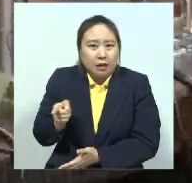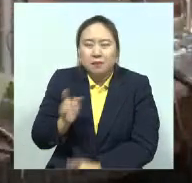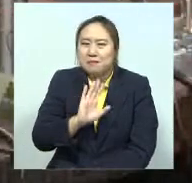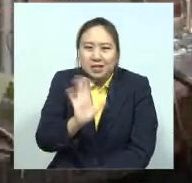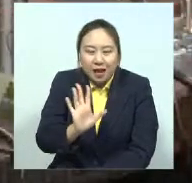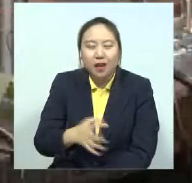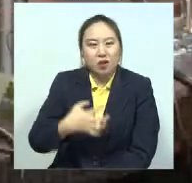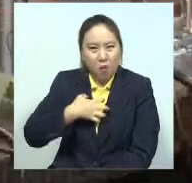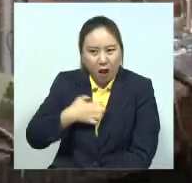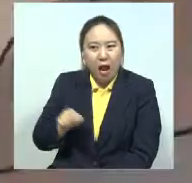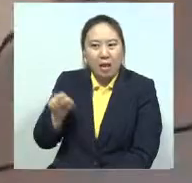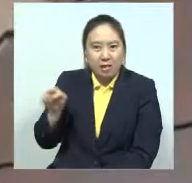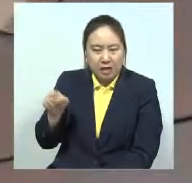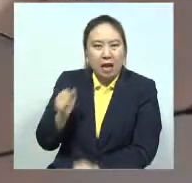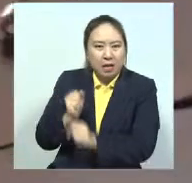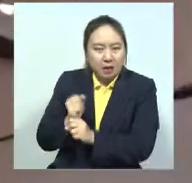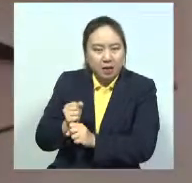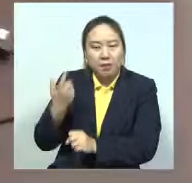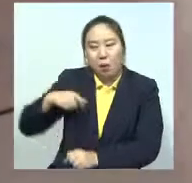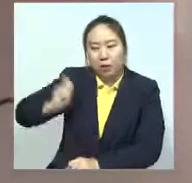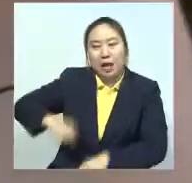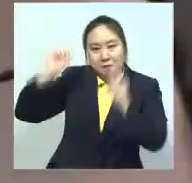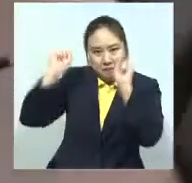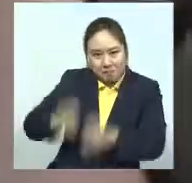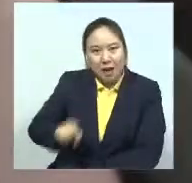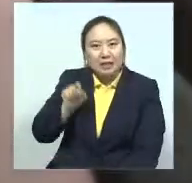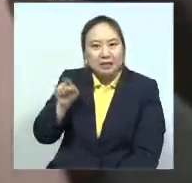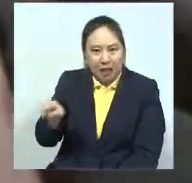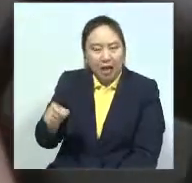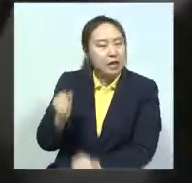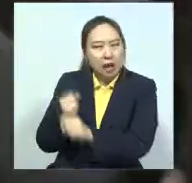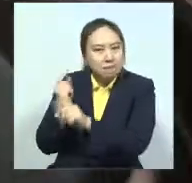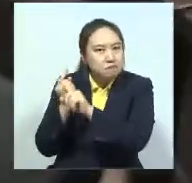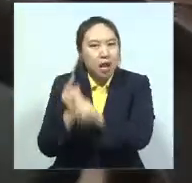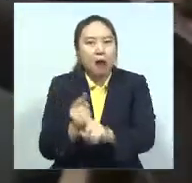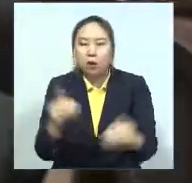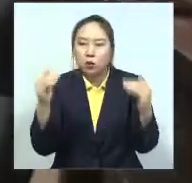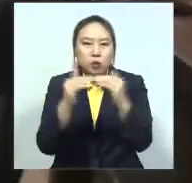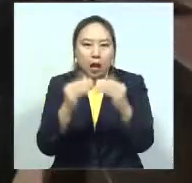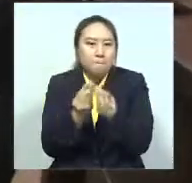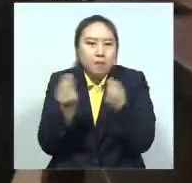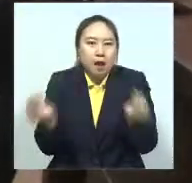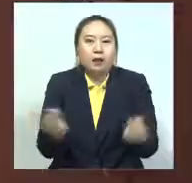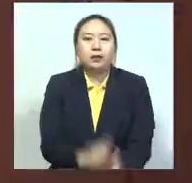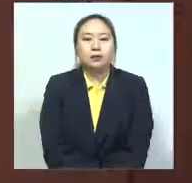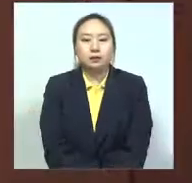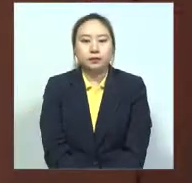ความต้องการที่จะให้ฝั่งจำเลยปฏิบัติตามคำพิพากษาเพื่อให้เกิดความยุติธรรมต่อทั้งสองฝ่ายครับ